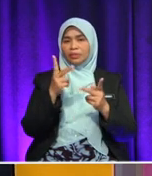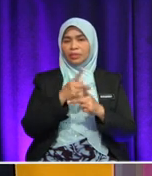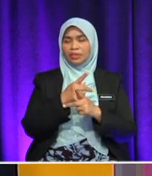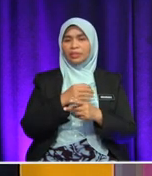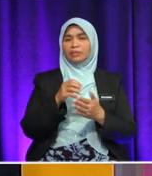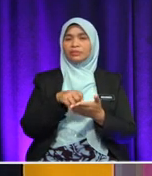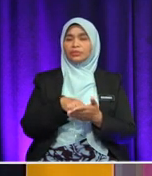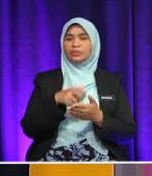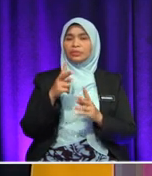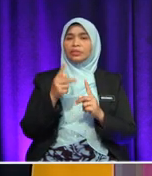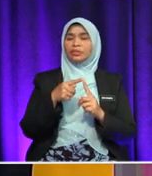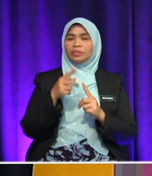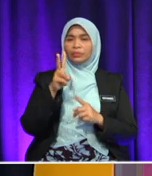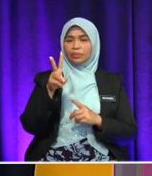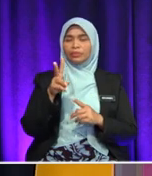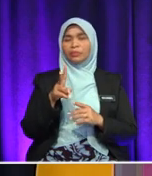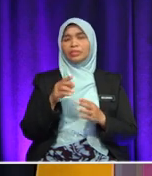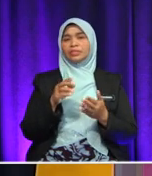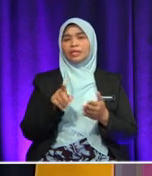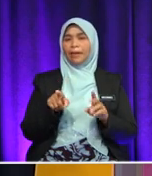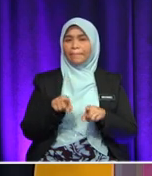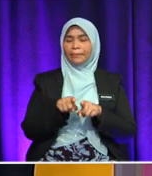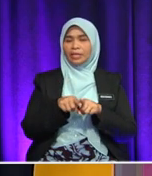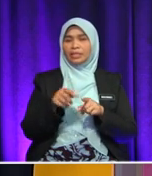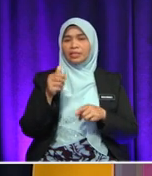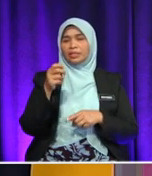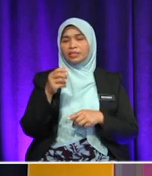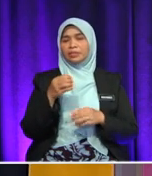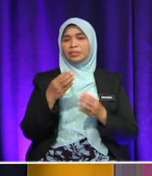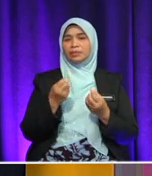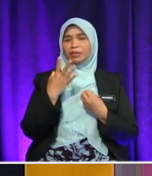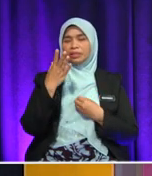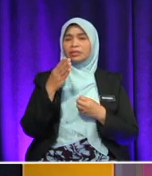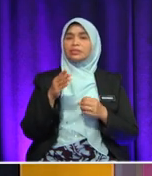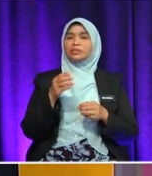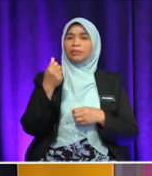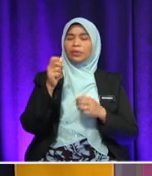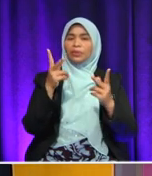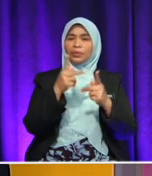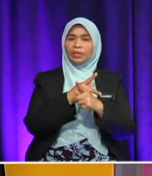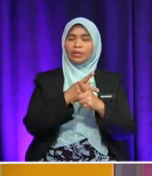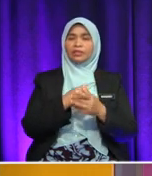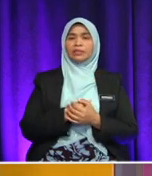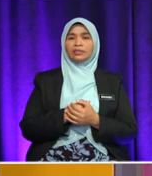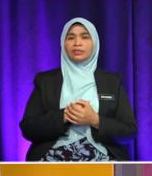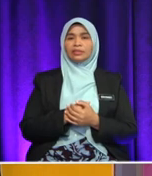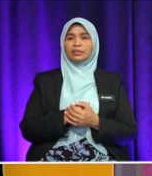sujud yang kedua Bertasbih lagi sebanyak 10 kali jadi bilangan keseluruhannya kita laksanakan sebanyak